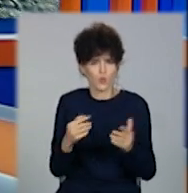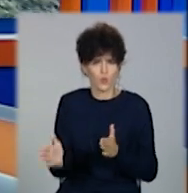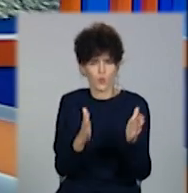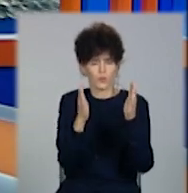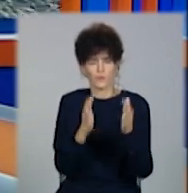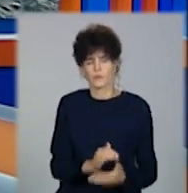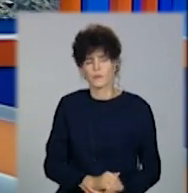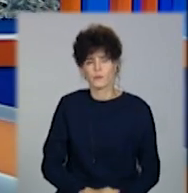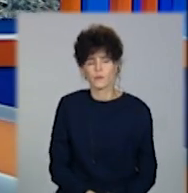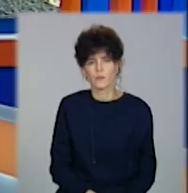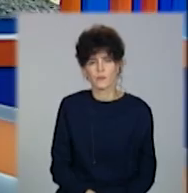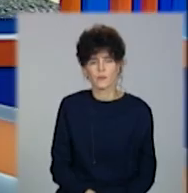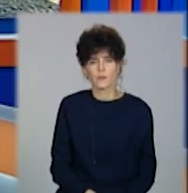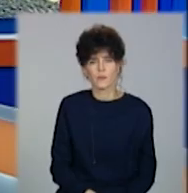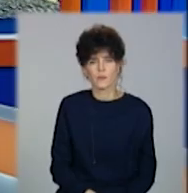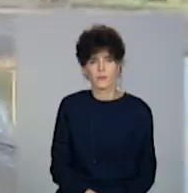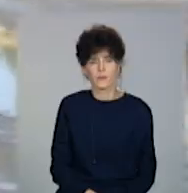Успенська з'ясовувала.